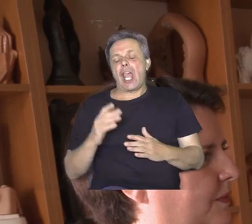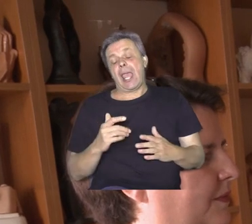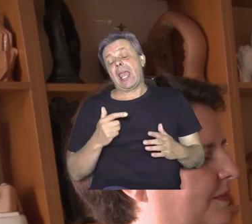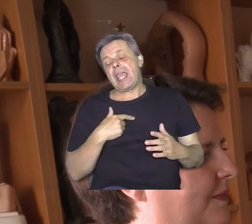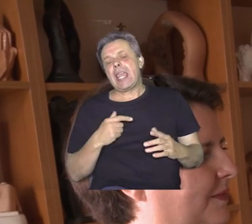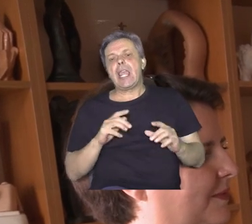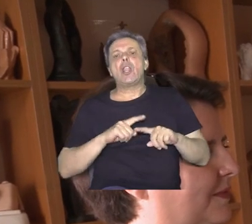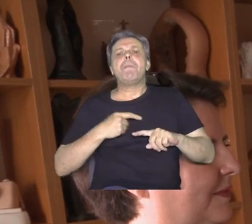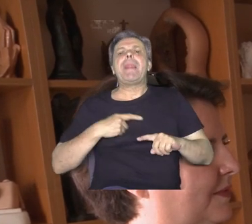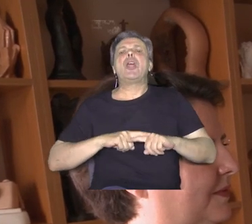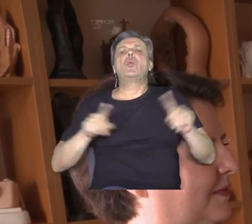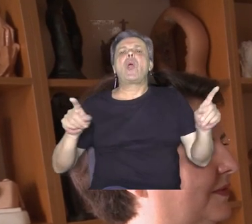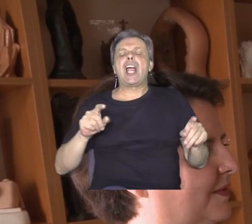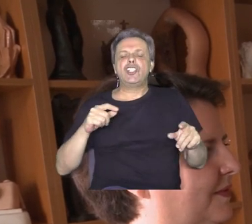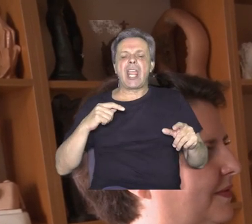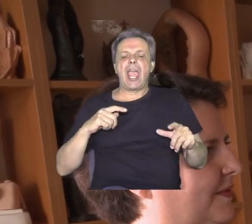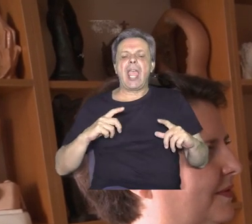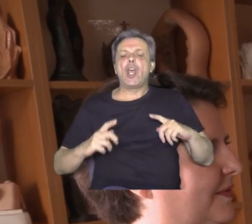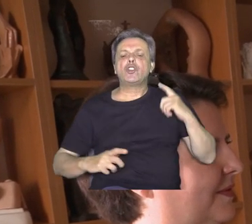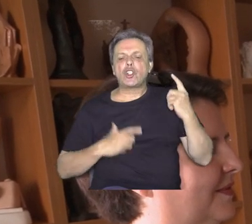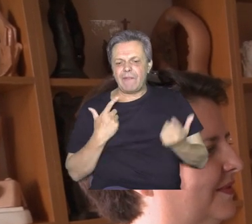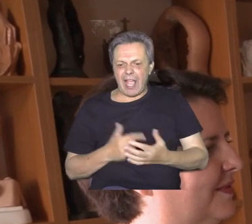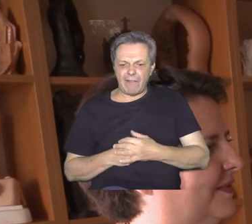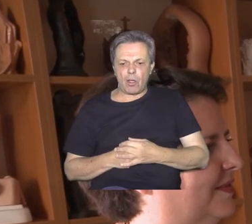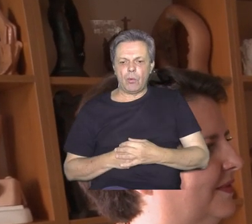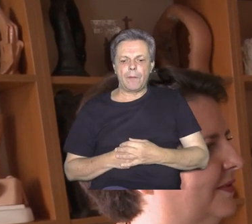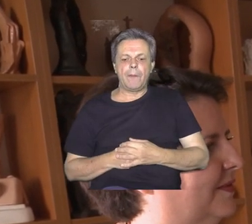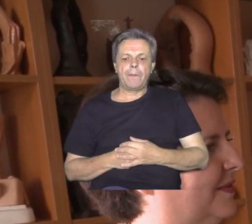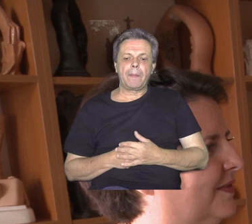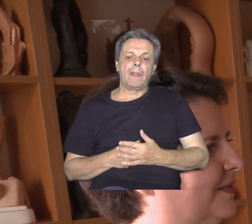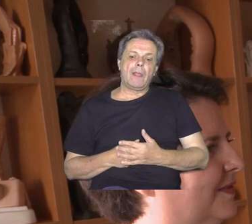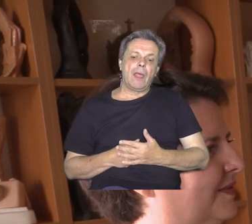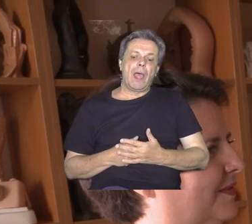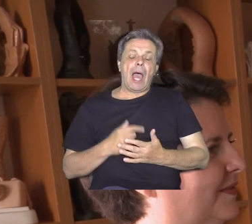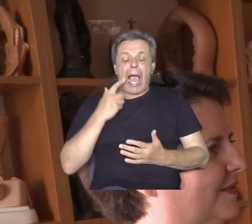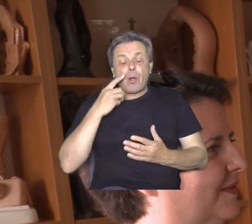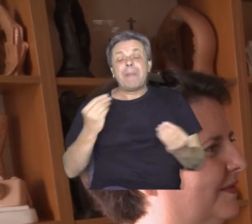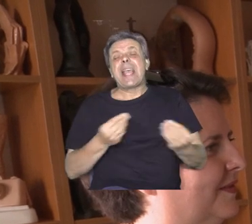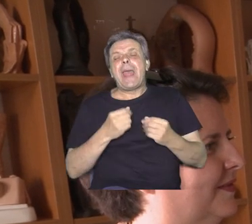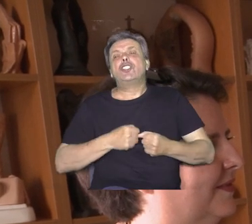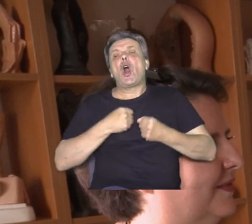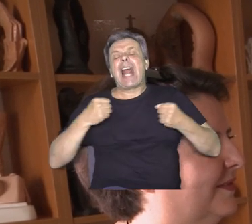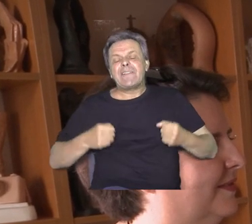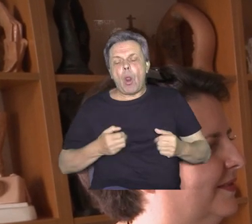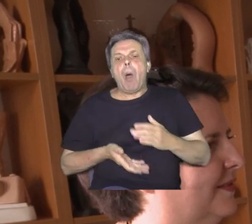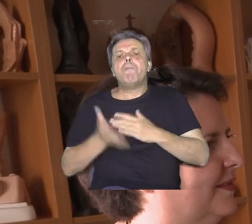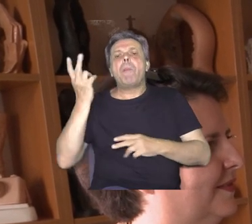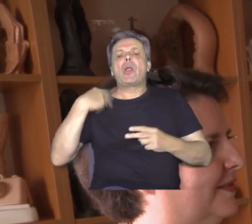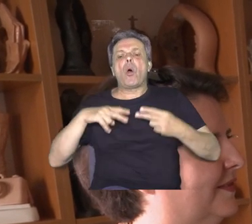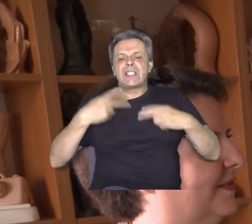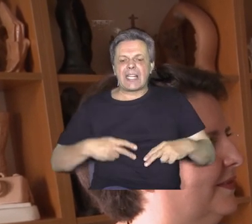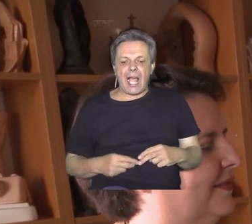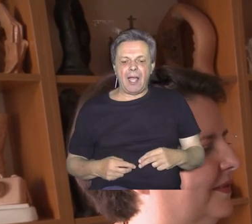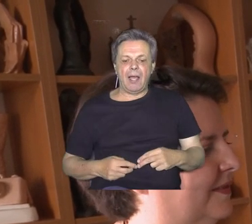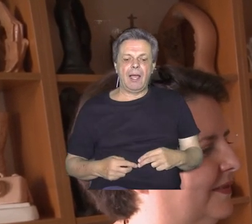doživljavaju, kad osjete da bi se nešto razvilo, onda pobjegnu od straha. Ali